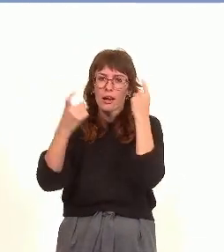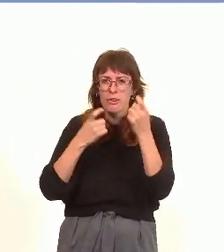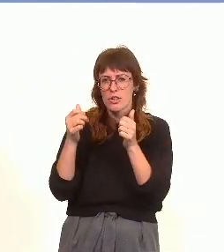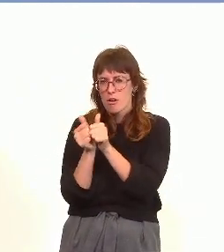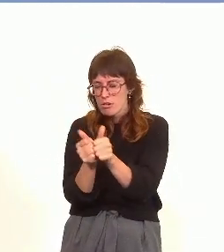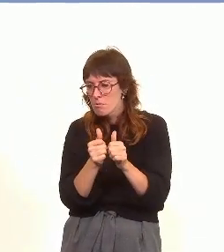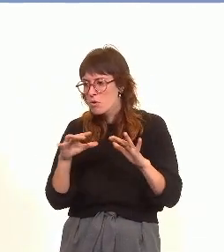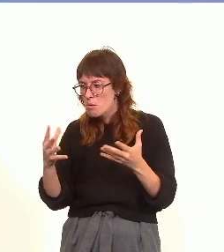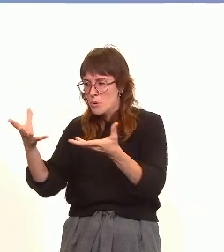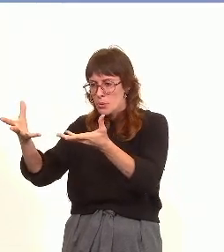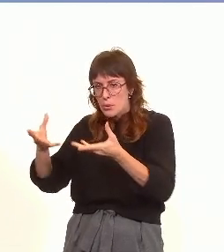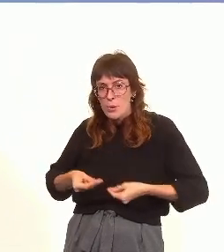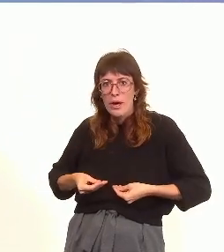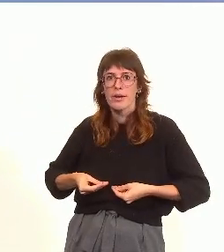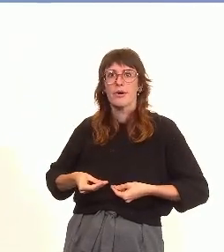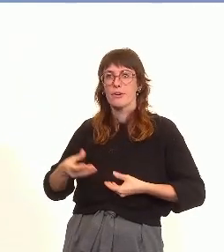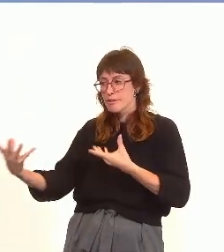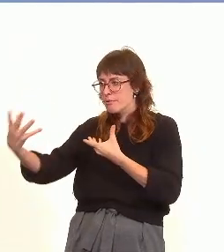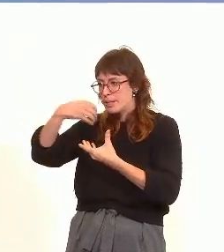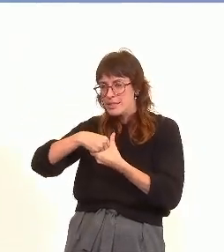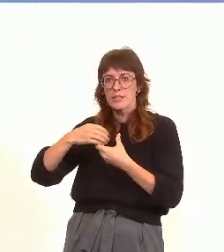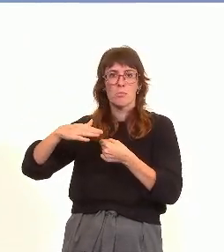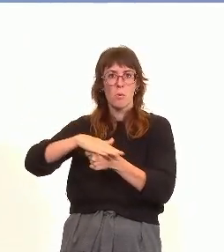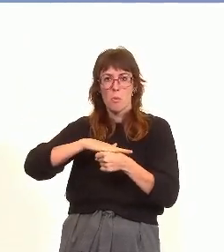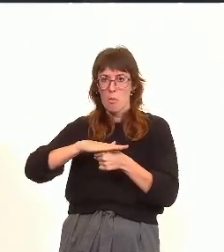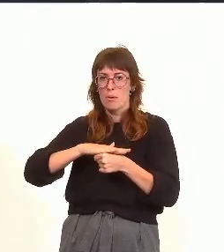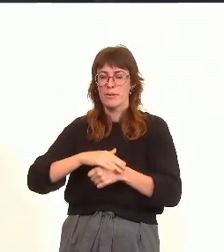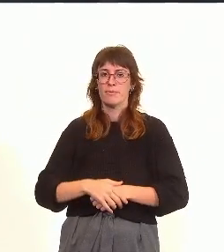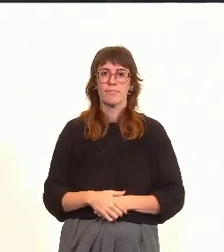les personnes puissent participer pleinement à la vie de la